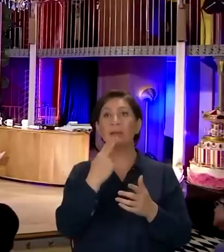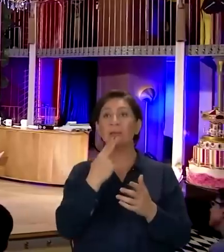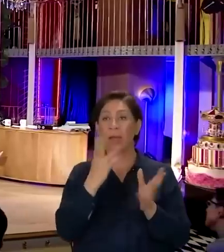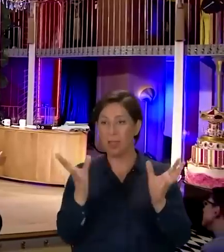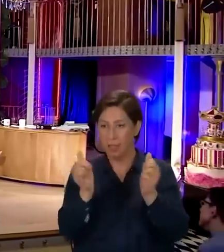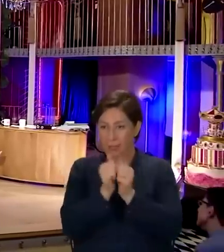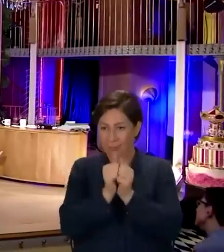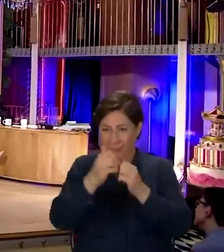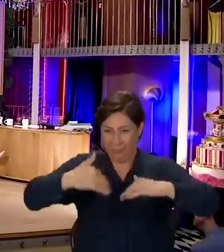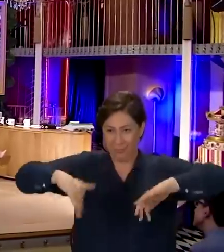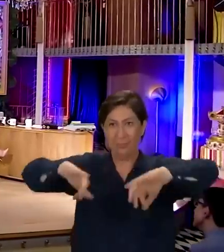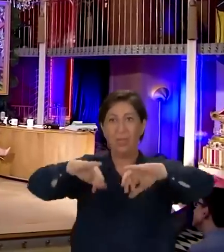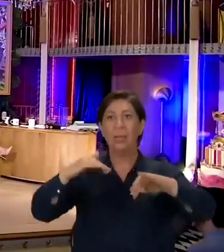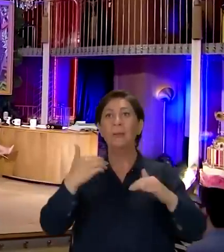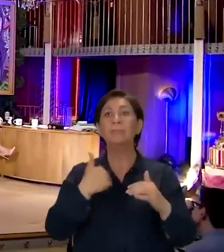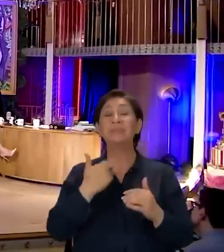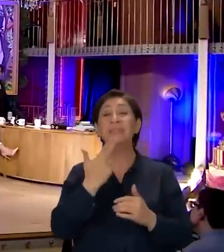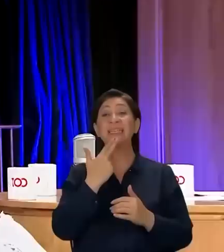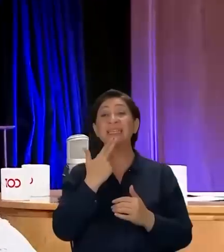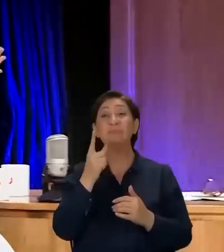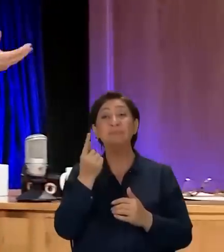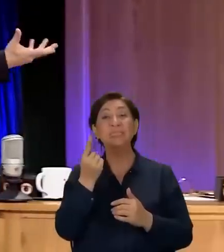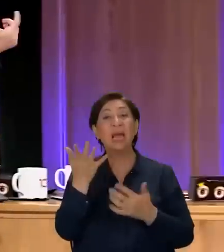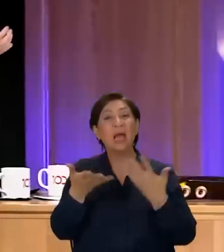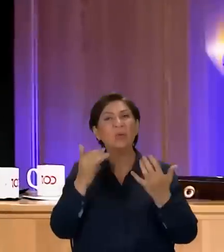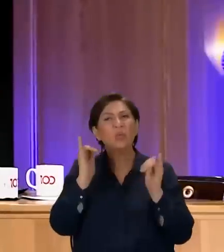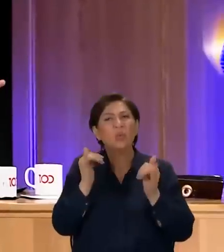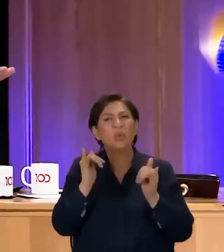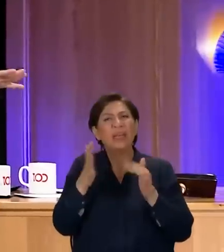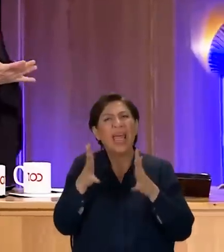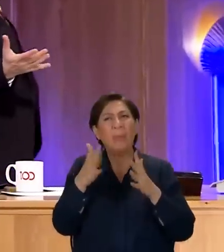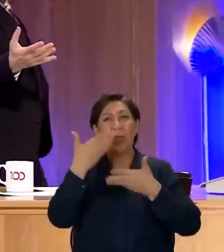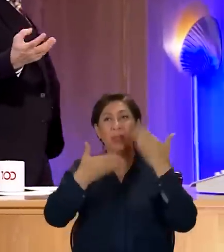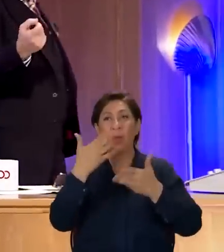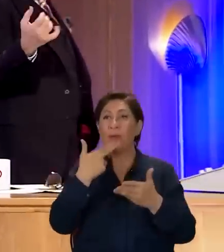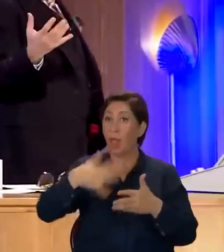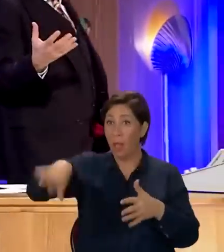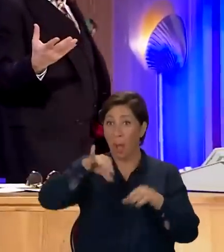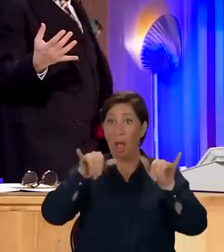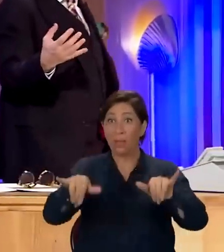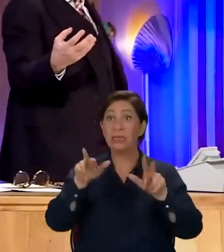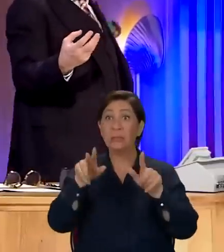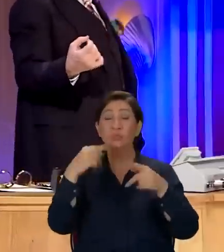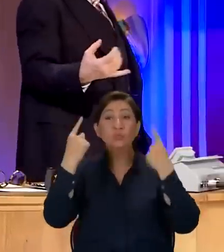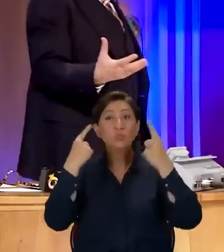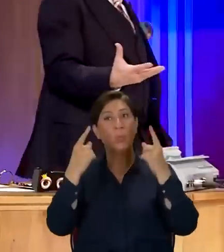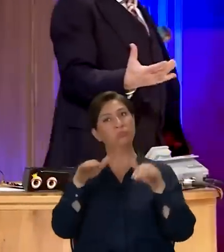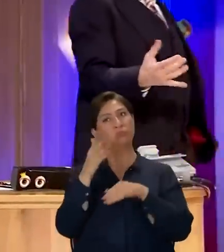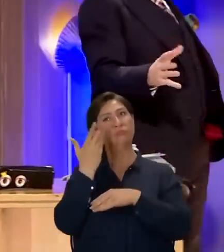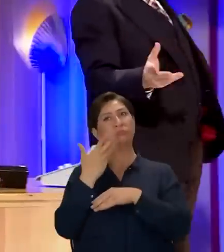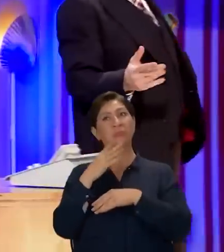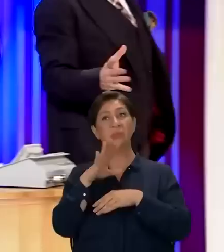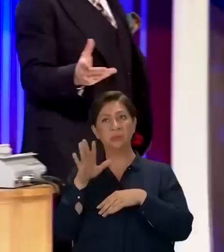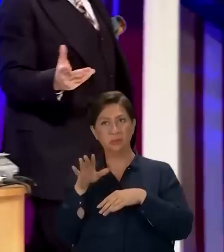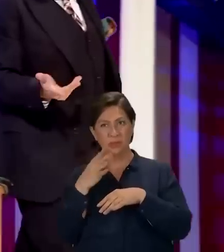bir aradayken yani bize bizim kadınımızı da bir garip tanıtıyor. Sanki kadınlar hep böyleymiş gibi. Hani yani bir böyle bir alttan